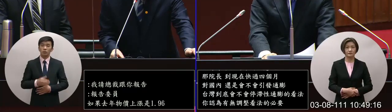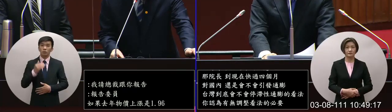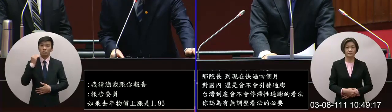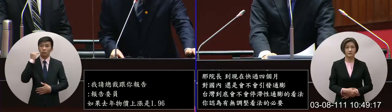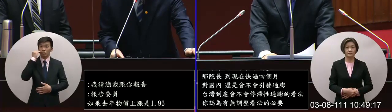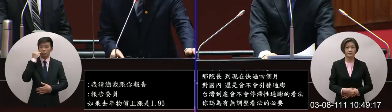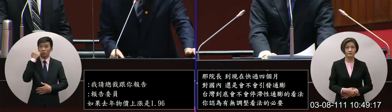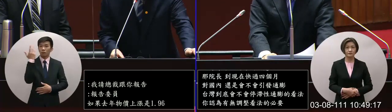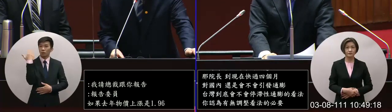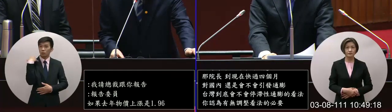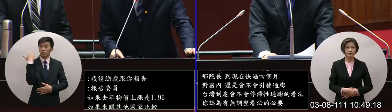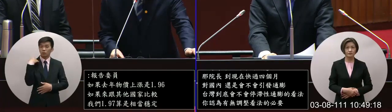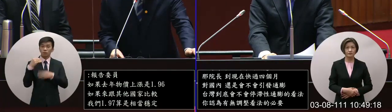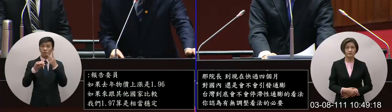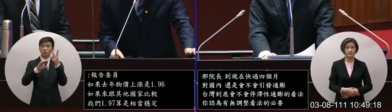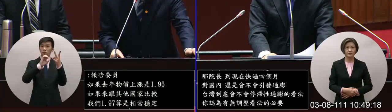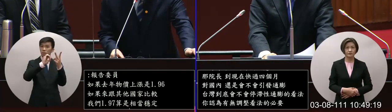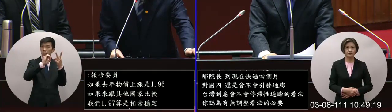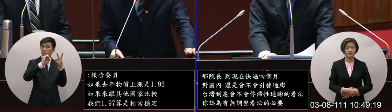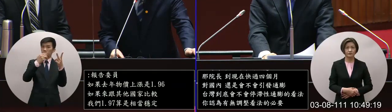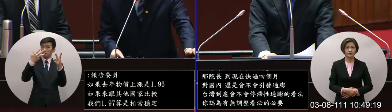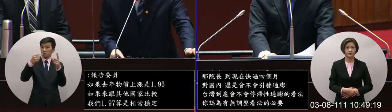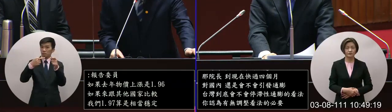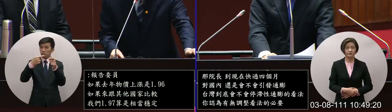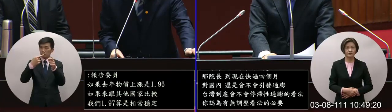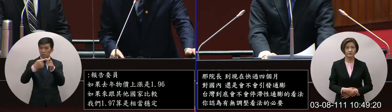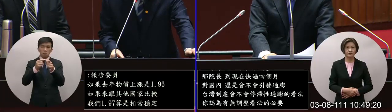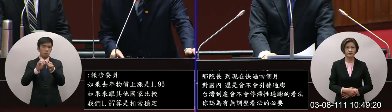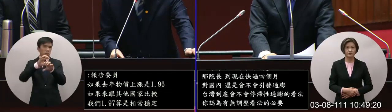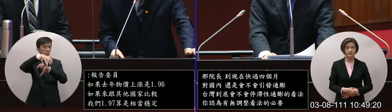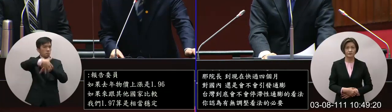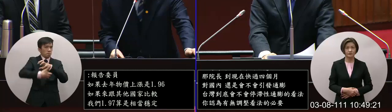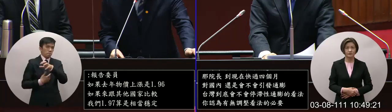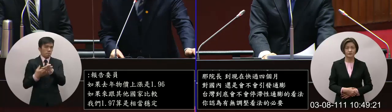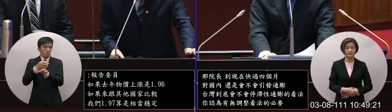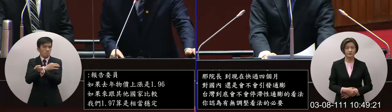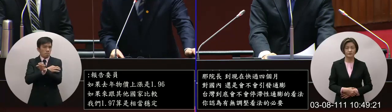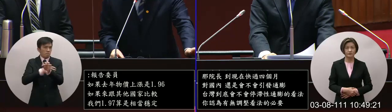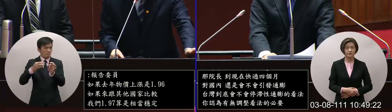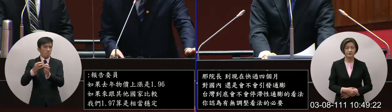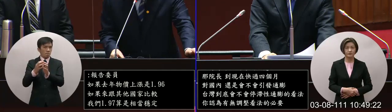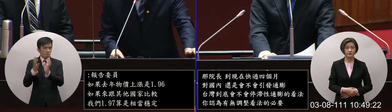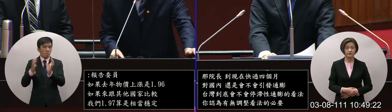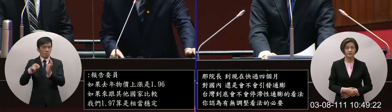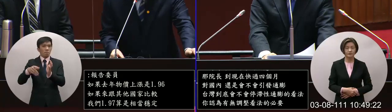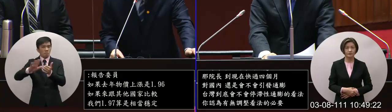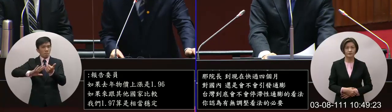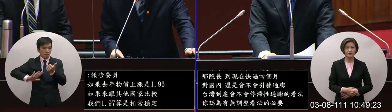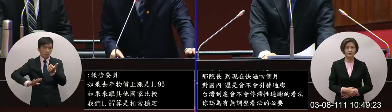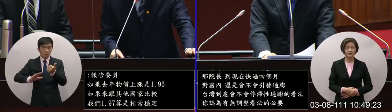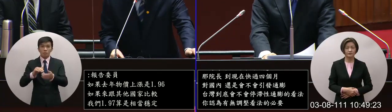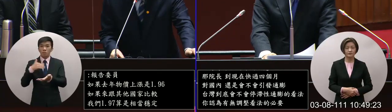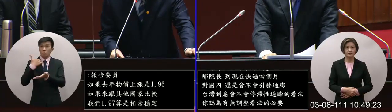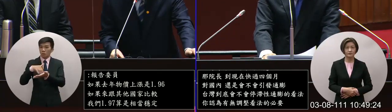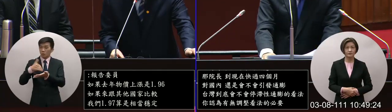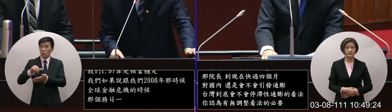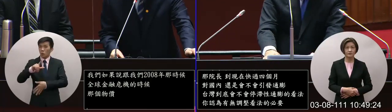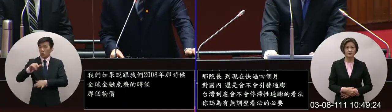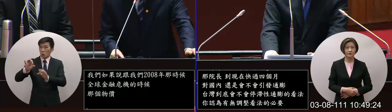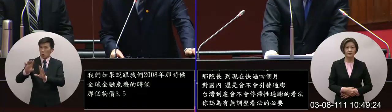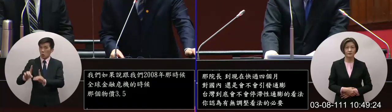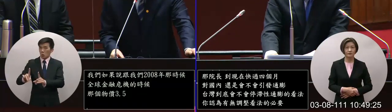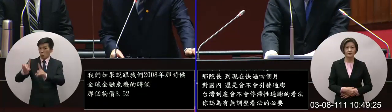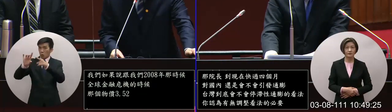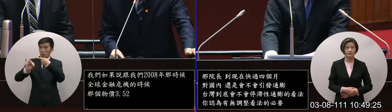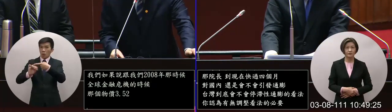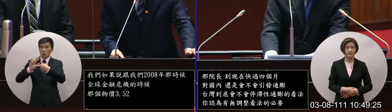们2008年那时候呢，金融全球金融危机的时候的那个物价3.52来比